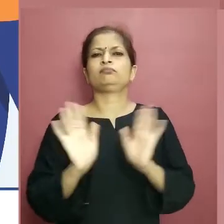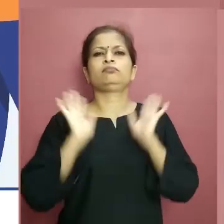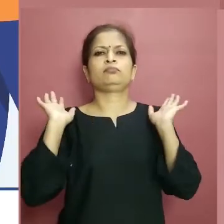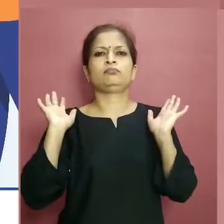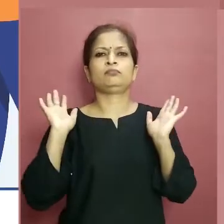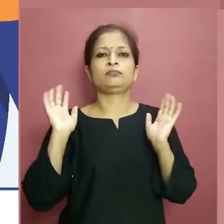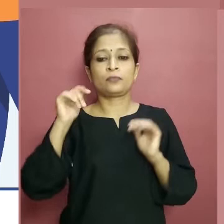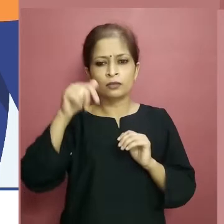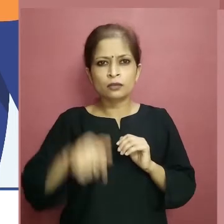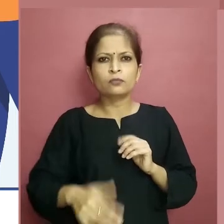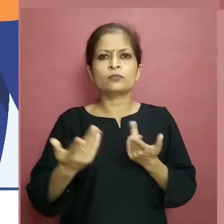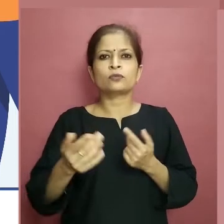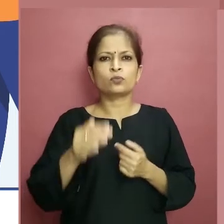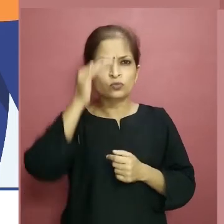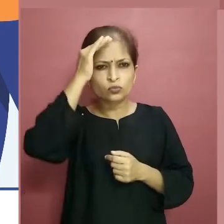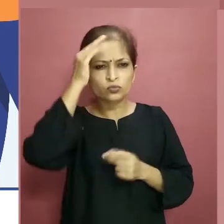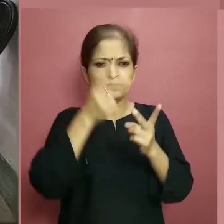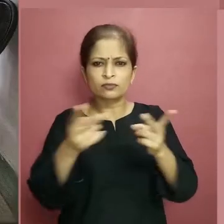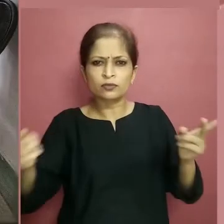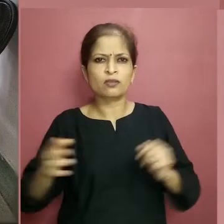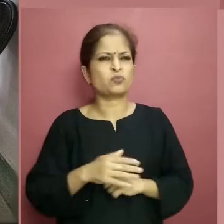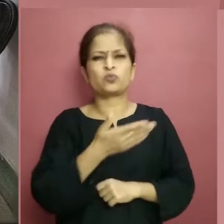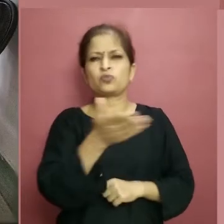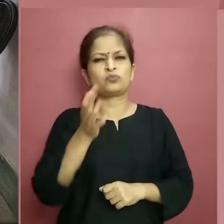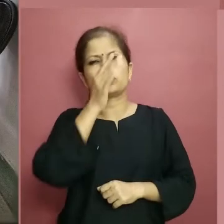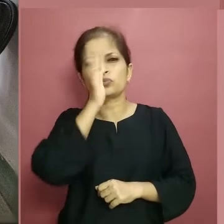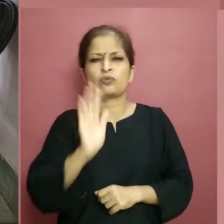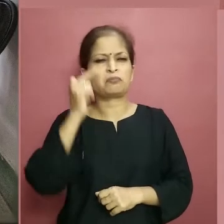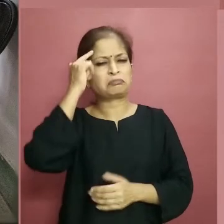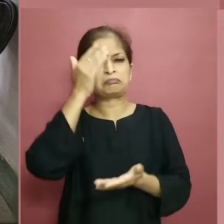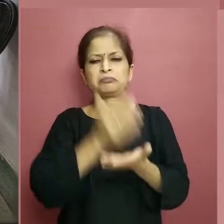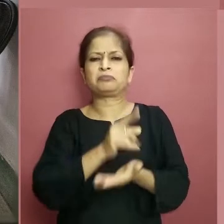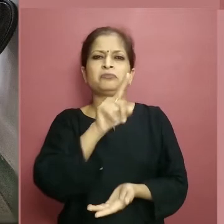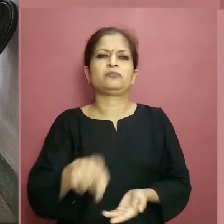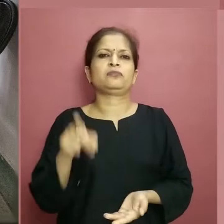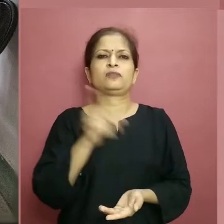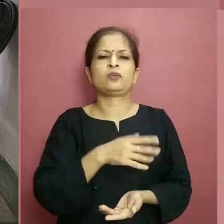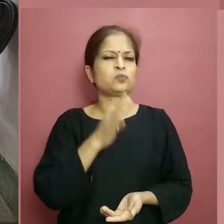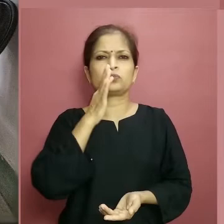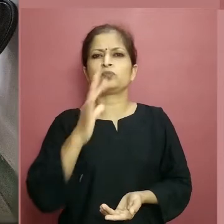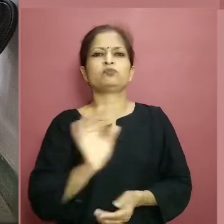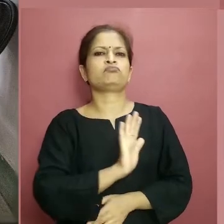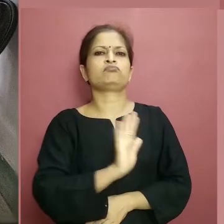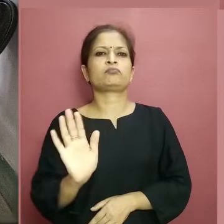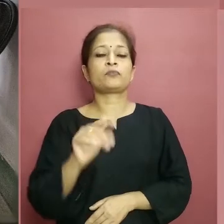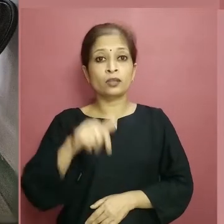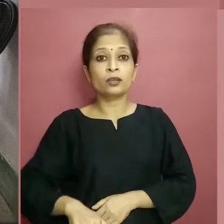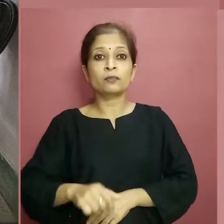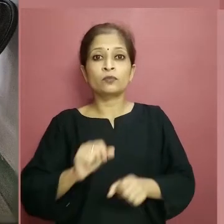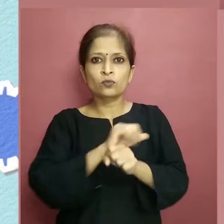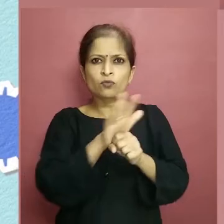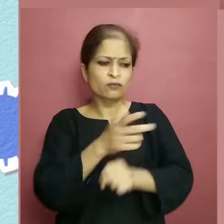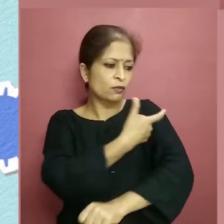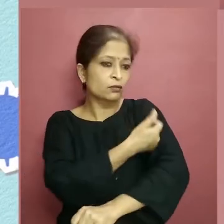इससे नुकसान तो बिल्कुल नहीं होता तारा। जो भी कुछ तुमने सुना है वो सिर्फ अफवाहें हैं, मिथ्स हैं। उनमें कोई सच्चाई